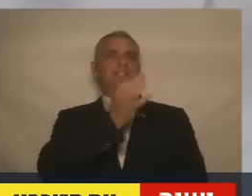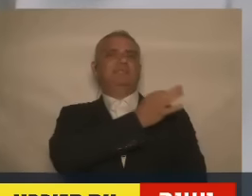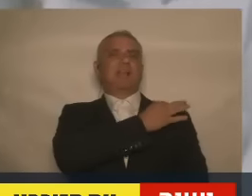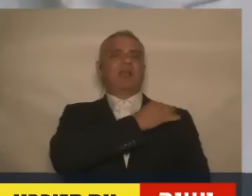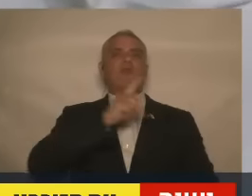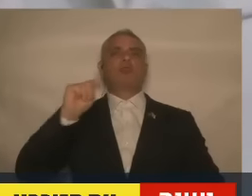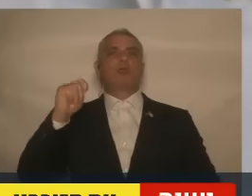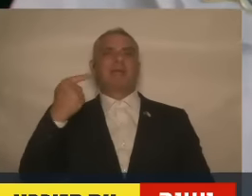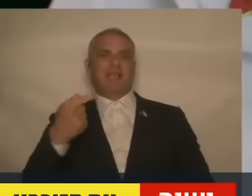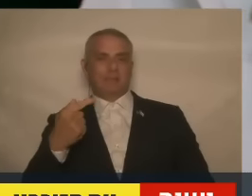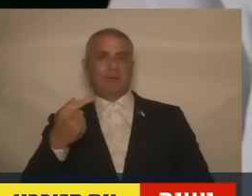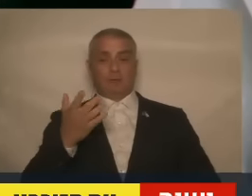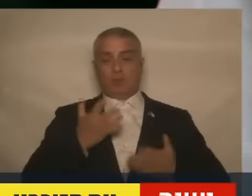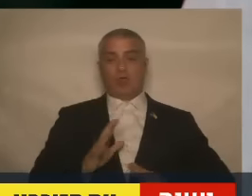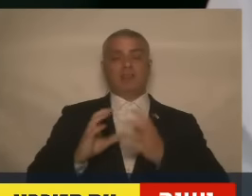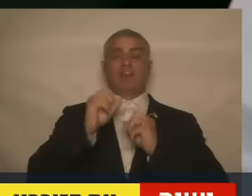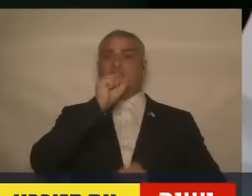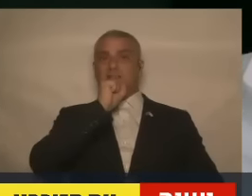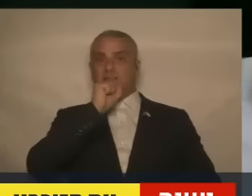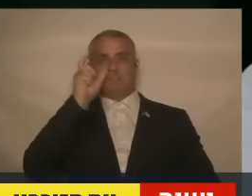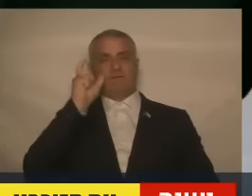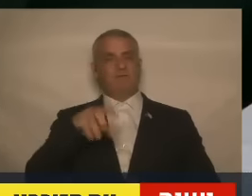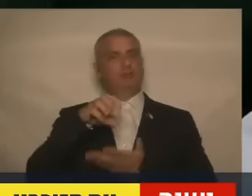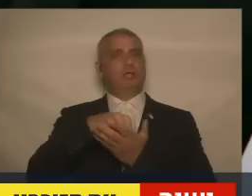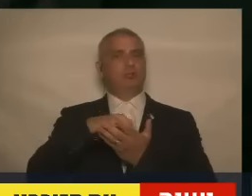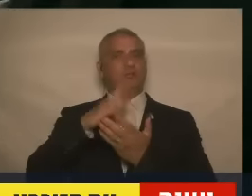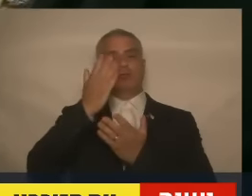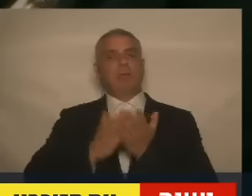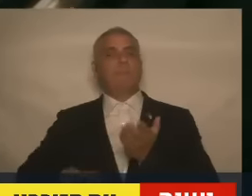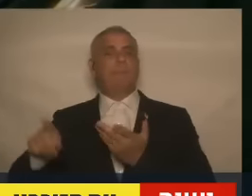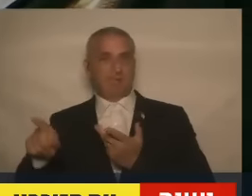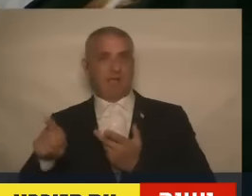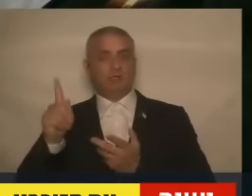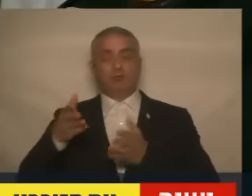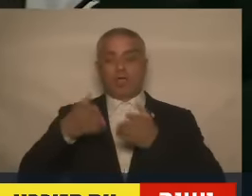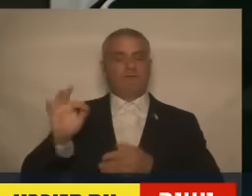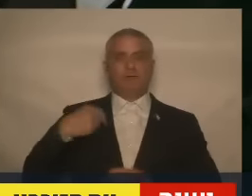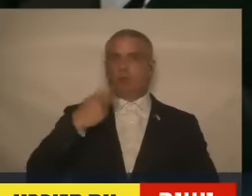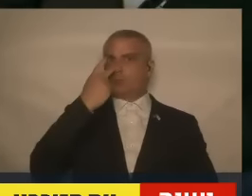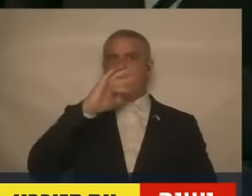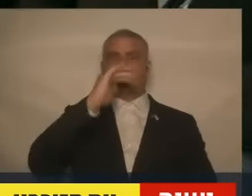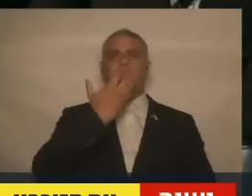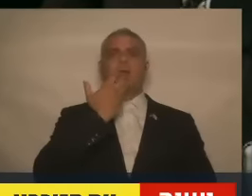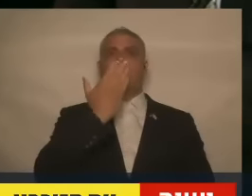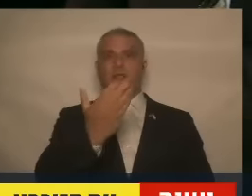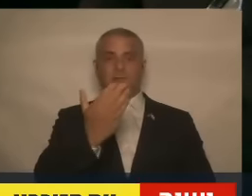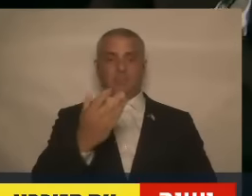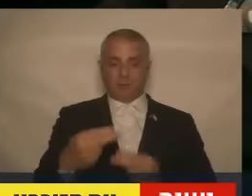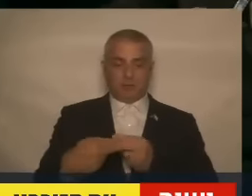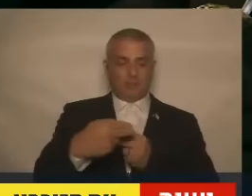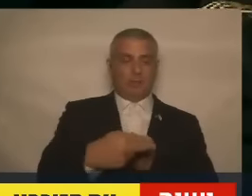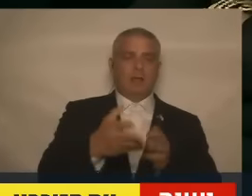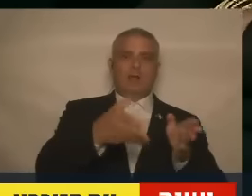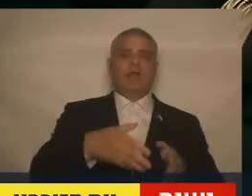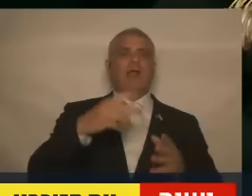תומר גרינברג, יליד כפר סבא ואיש ההתיישבות בבקעה, שאת קברו אני רואה בהר הרצל, פסע